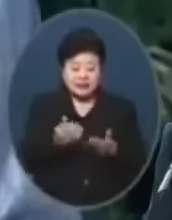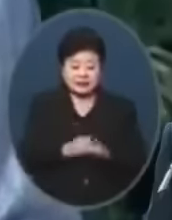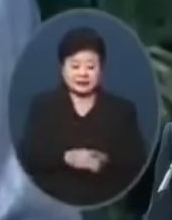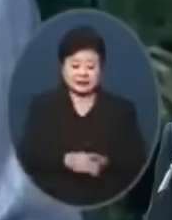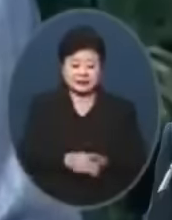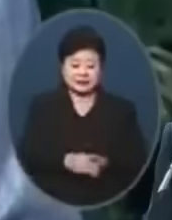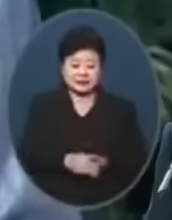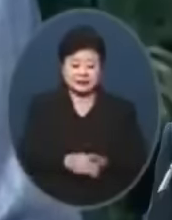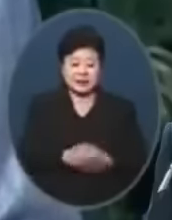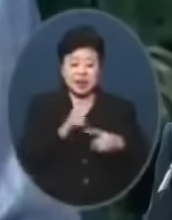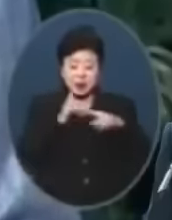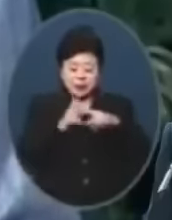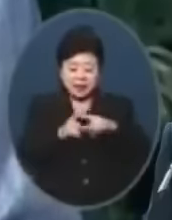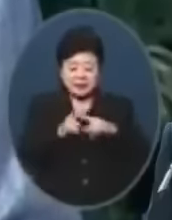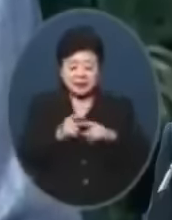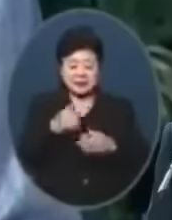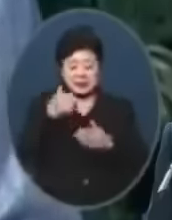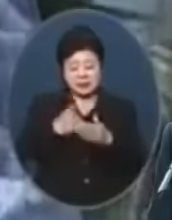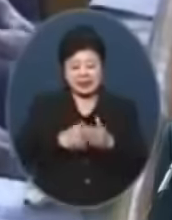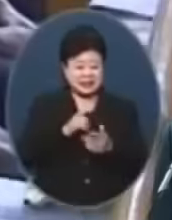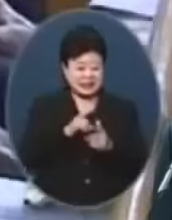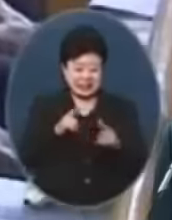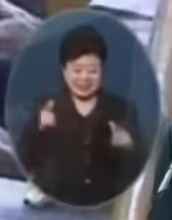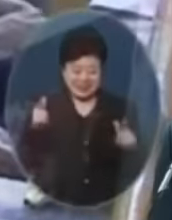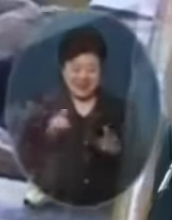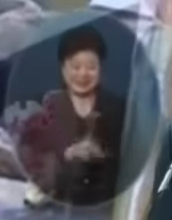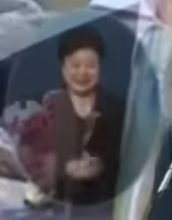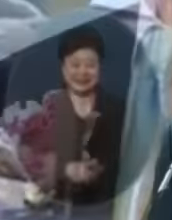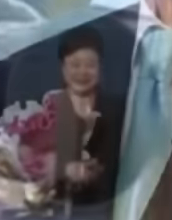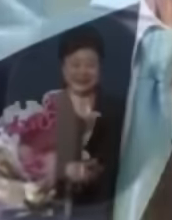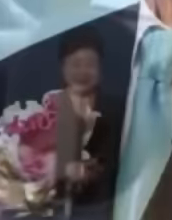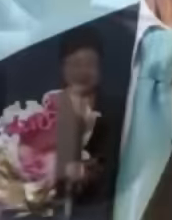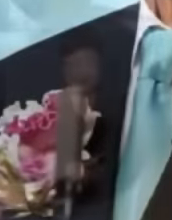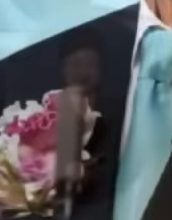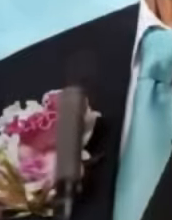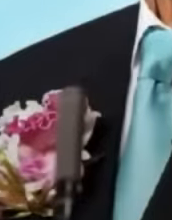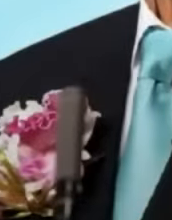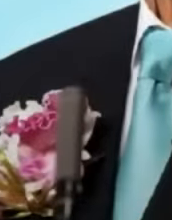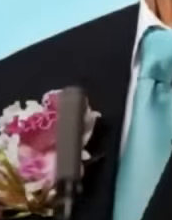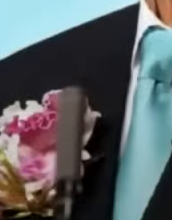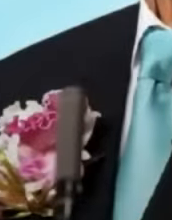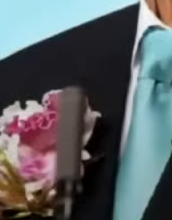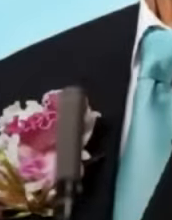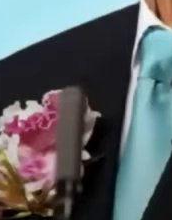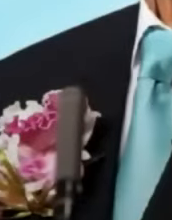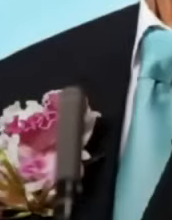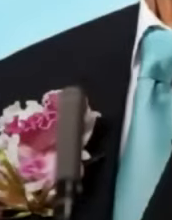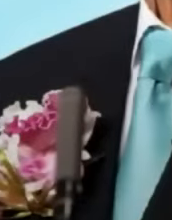플러스가 되지 마이너스가 되지 않는다는 것입니다. 우리 찬송.